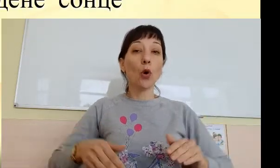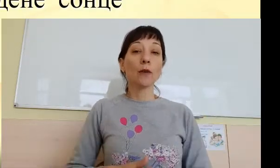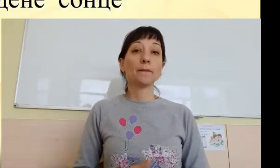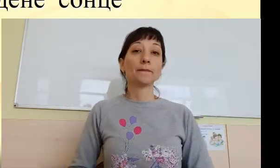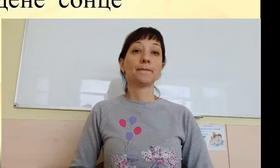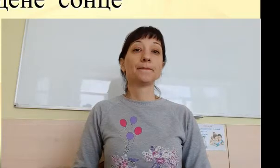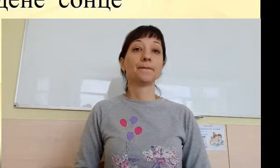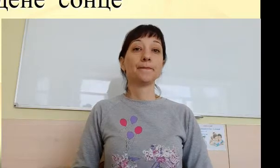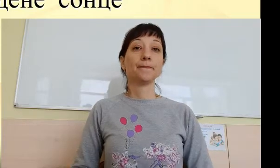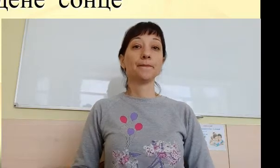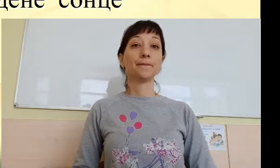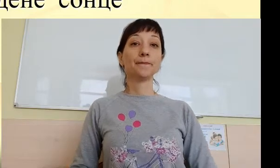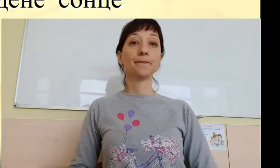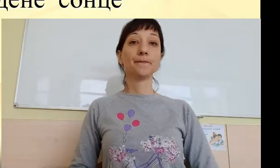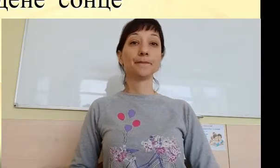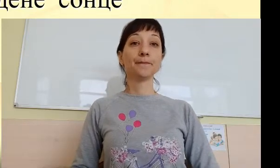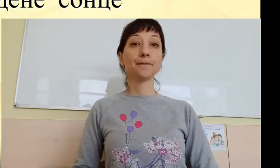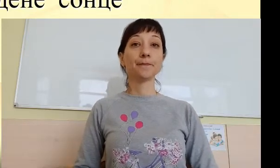Голодомор,